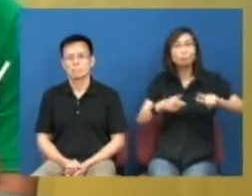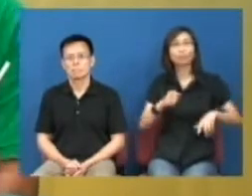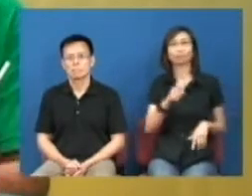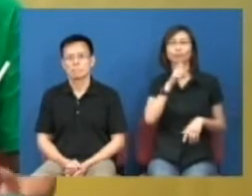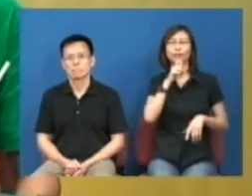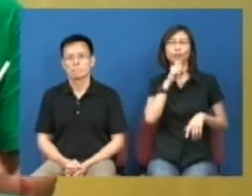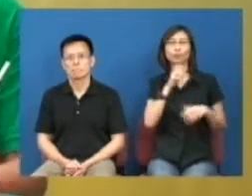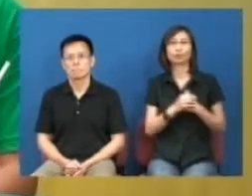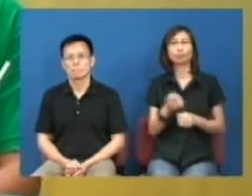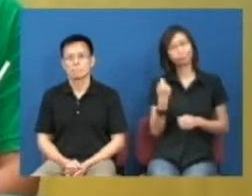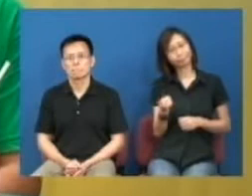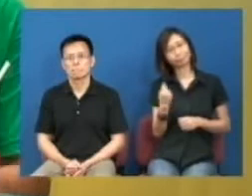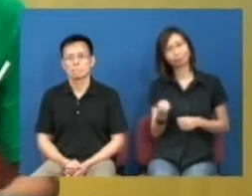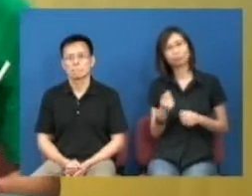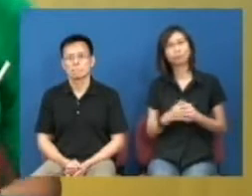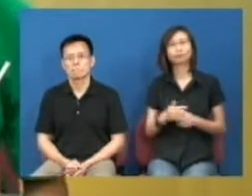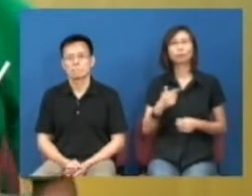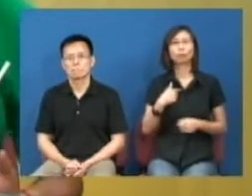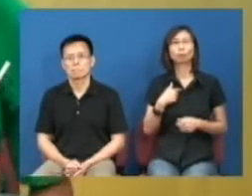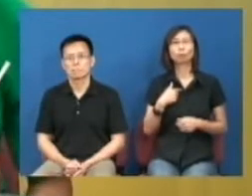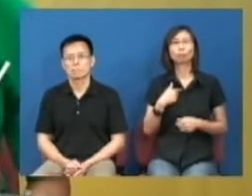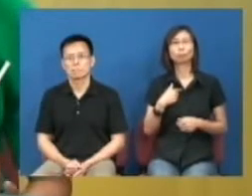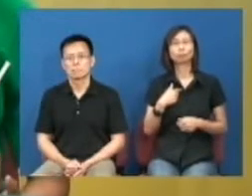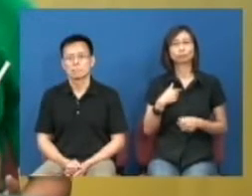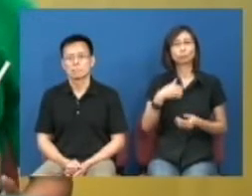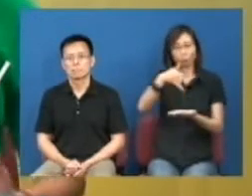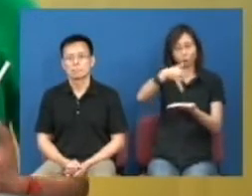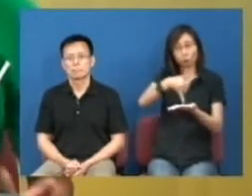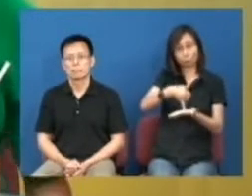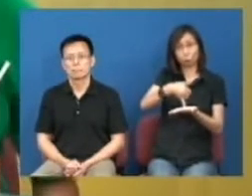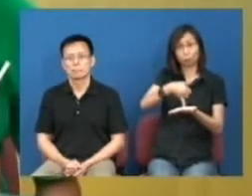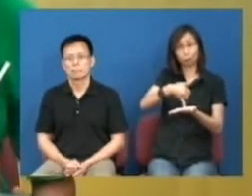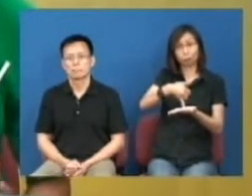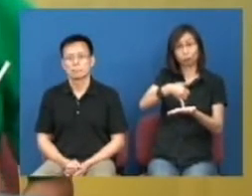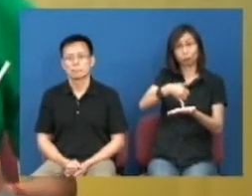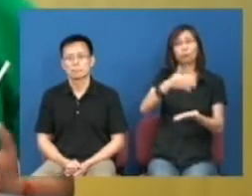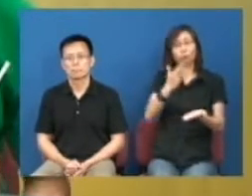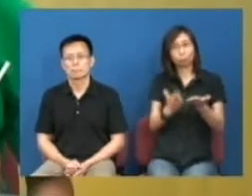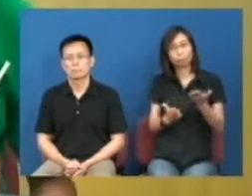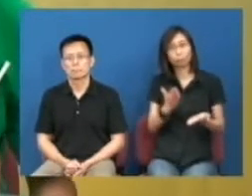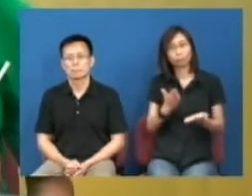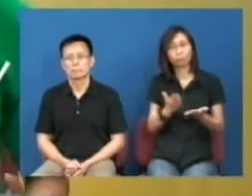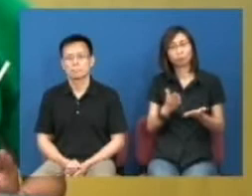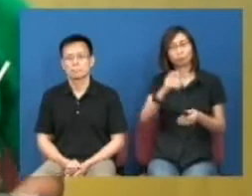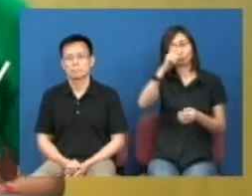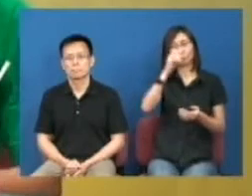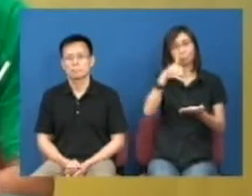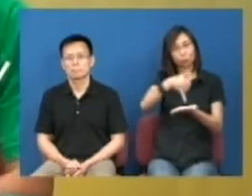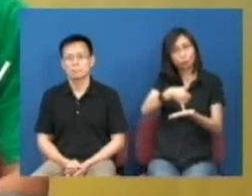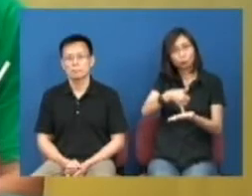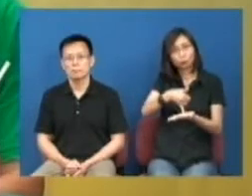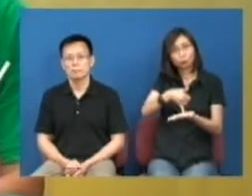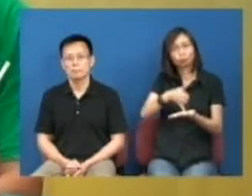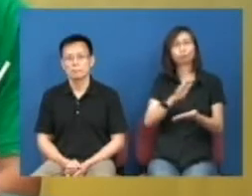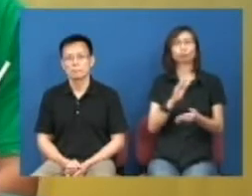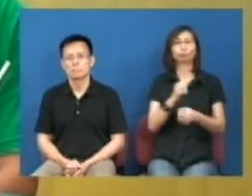嘅。其實簡單到就係話，我唔喐，我坐喺原地，就喺依度即場去進行悼念。咁其實都已經俾到警方